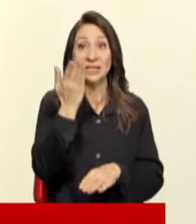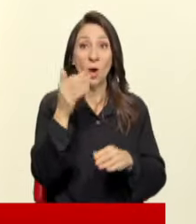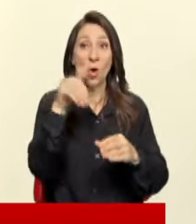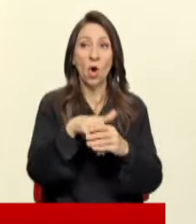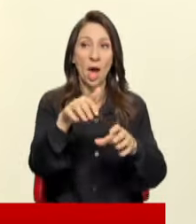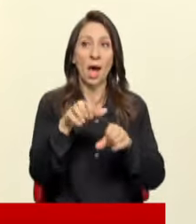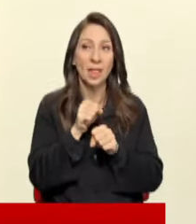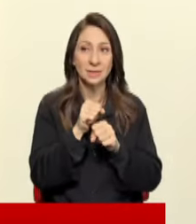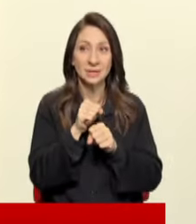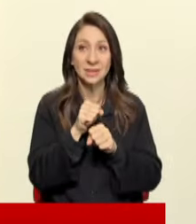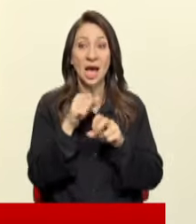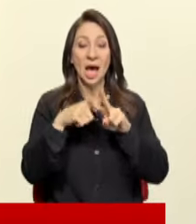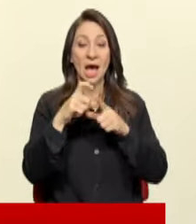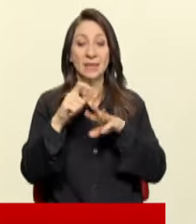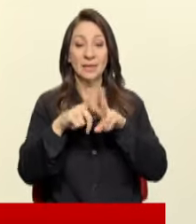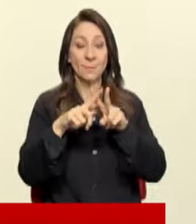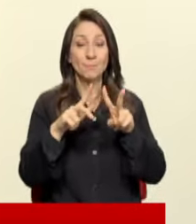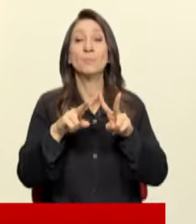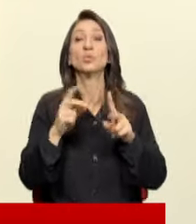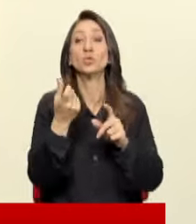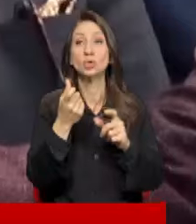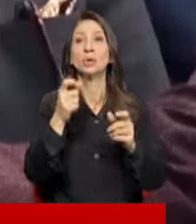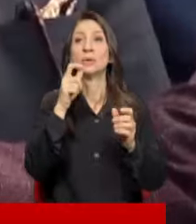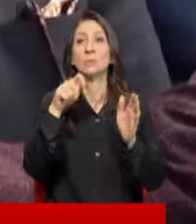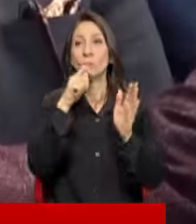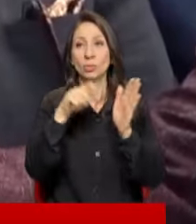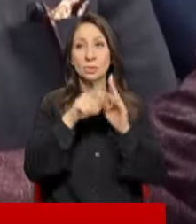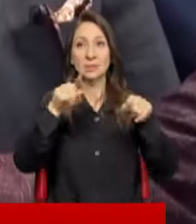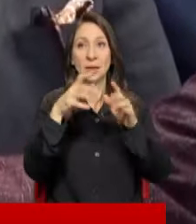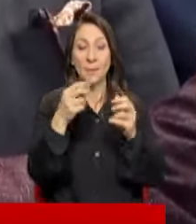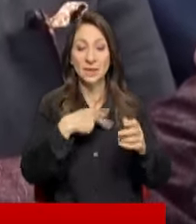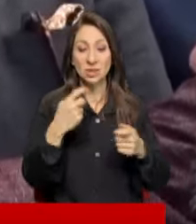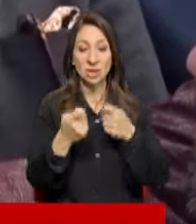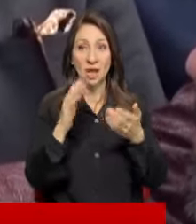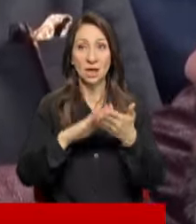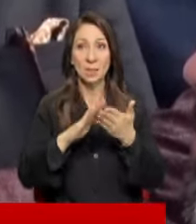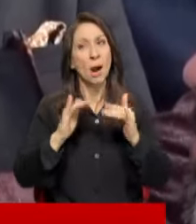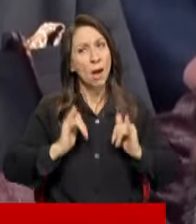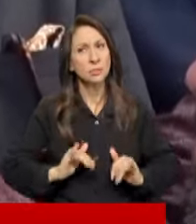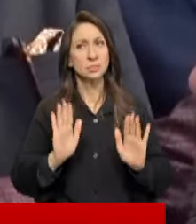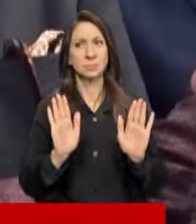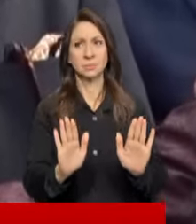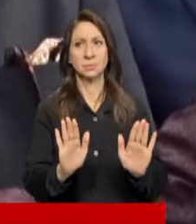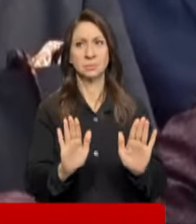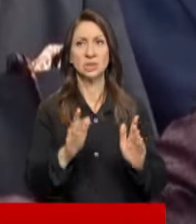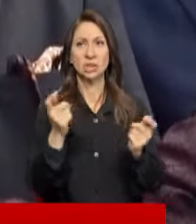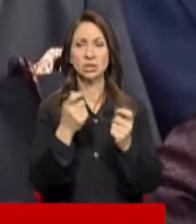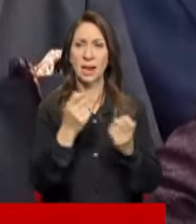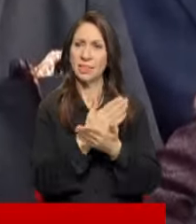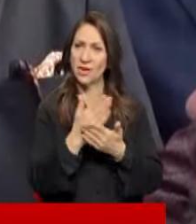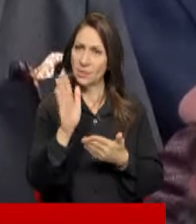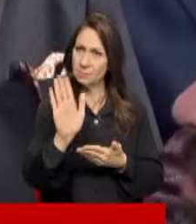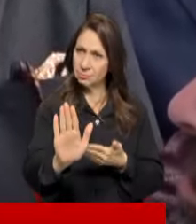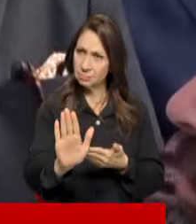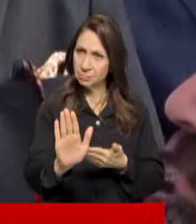oy oranına sahip olan Adem Uzun mazbatasını aldı. Belediye çalışan arkadaşlarımız hepsi rahat olsunlar. İşlerine devam